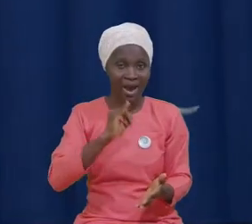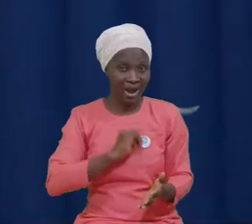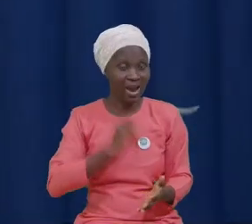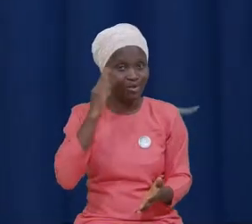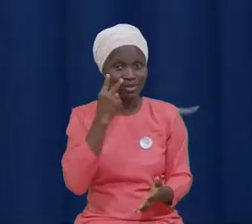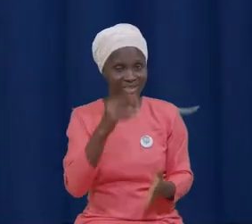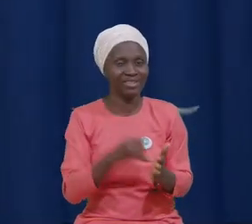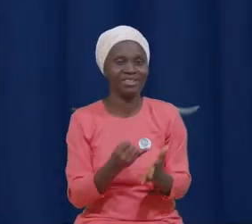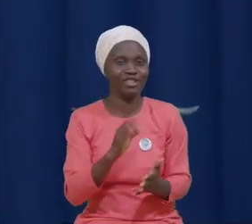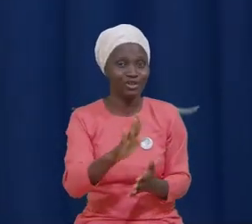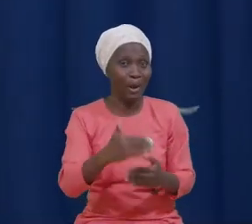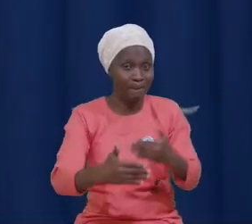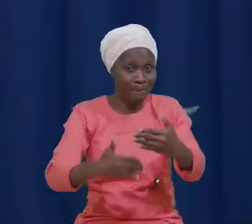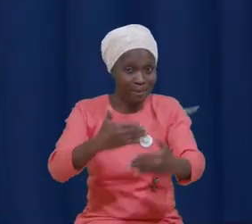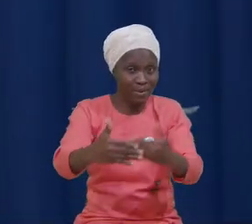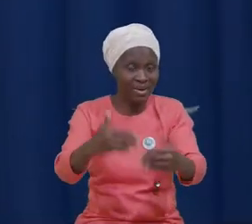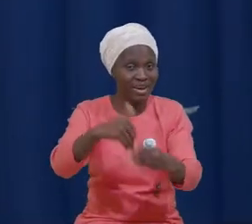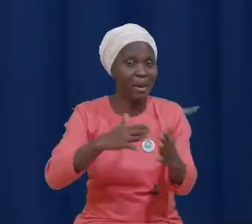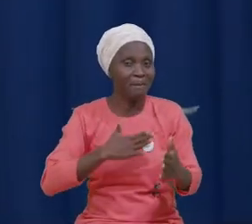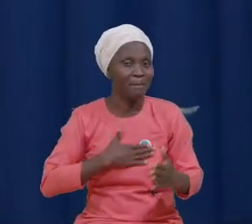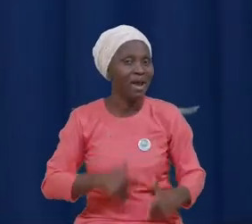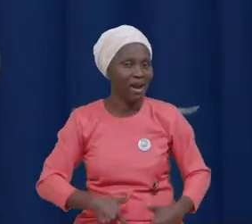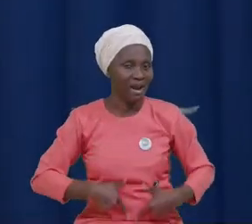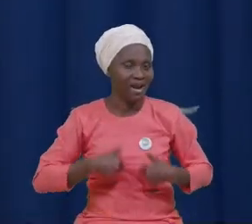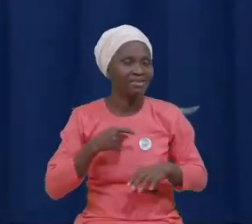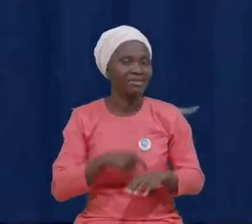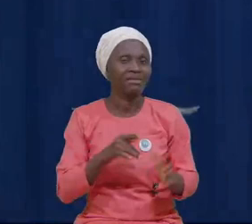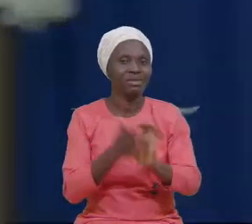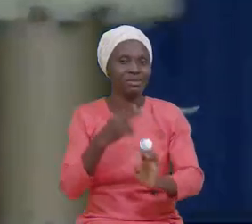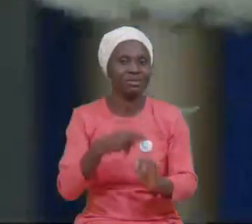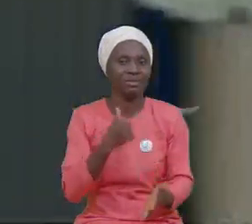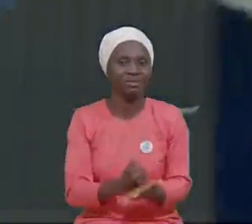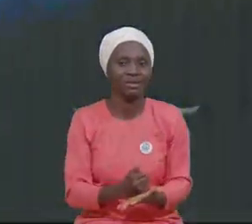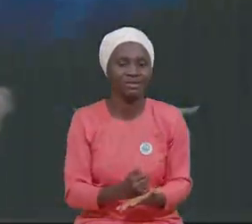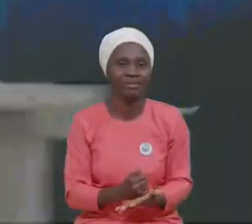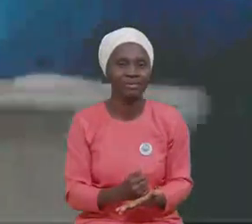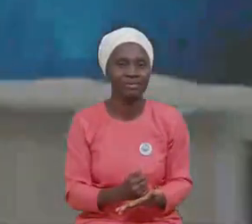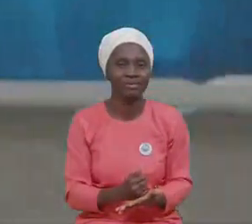Je le verrai, ton progrès de mon vivant.